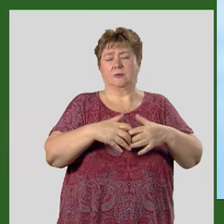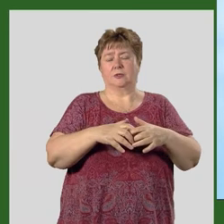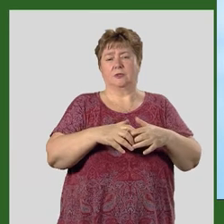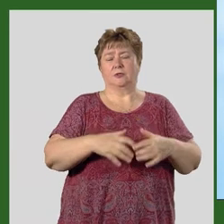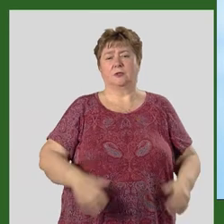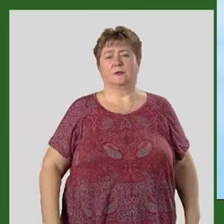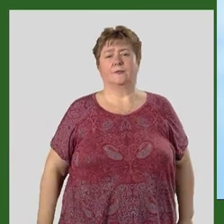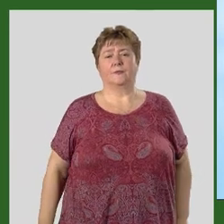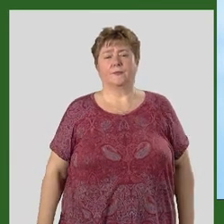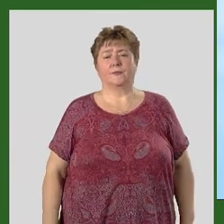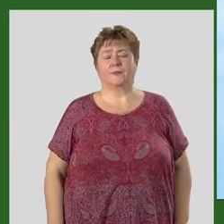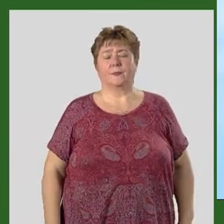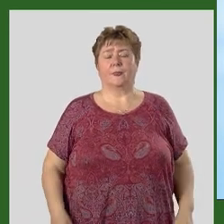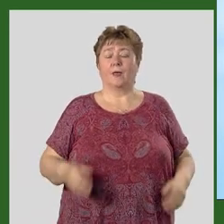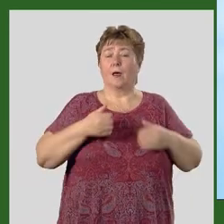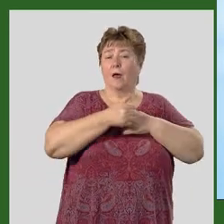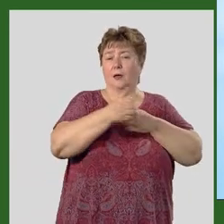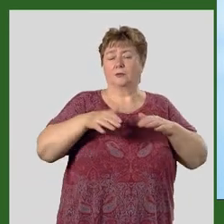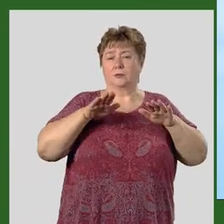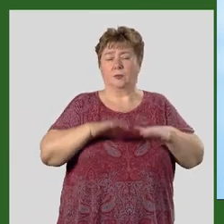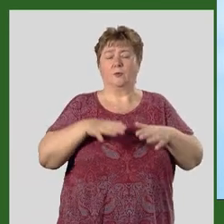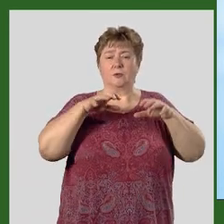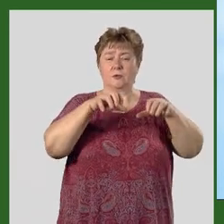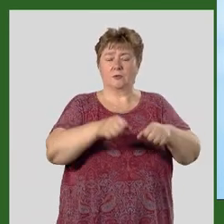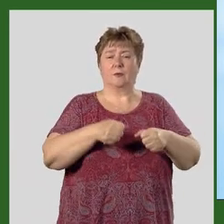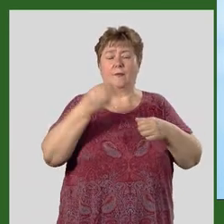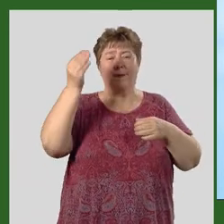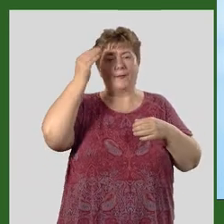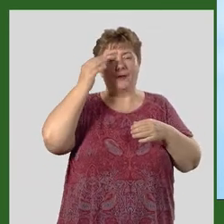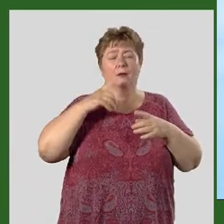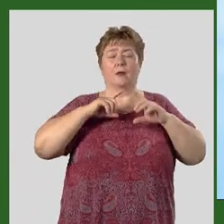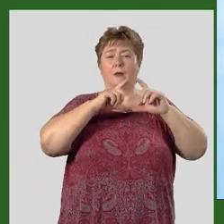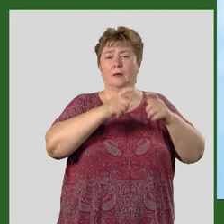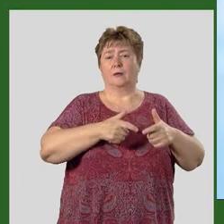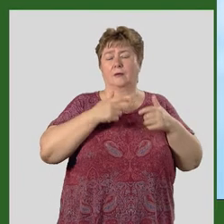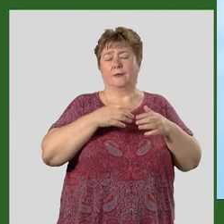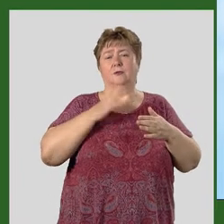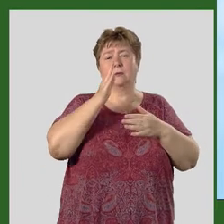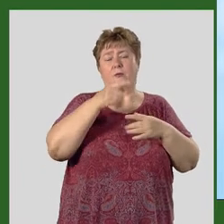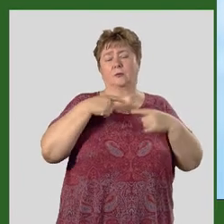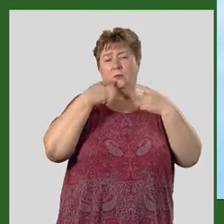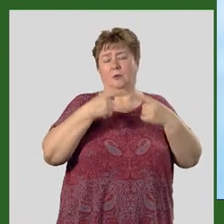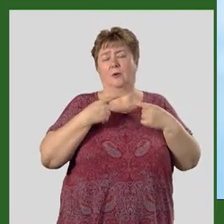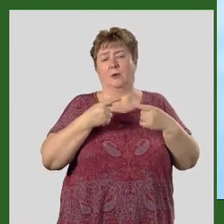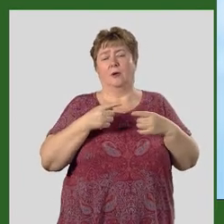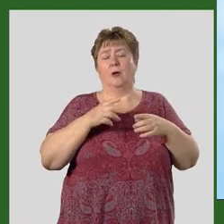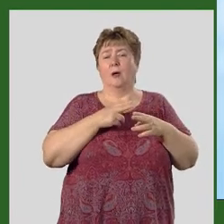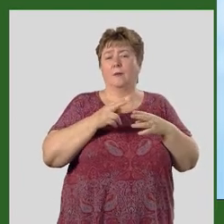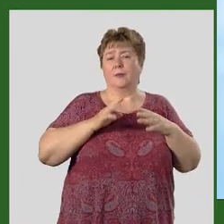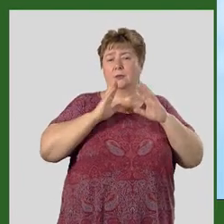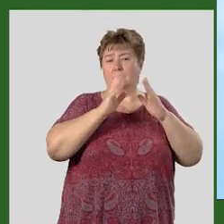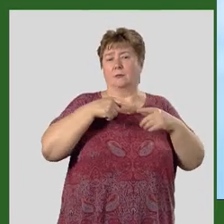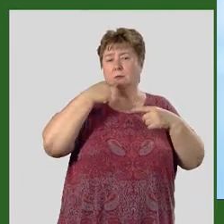математический. Особое место занимает метод географического прогнозирования. Без